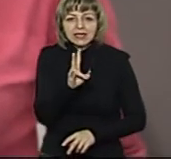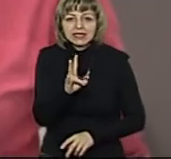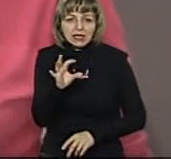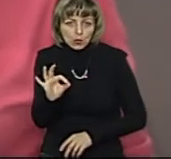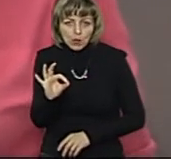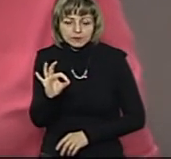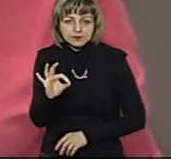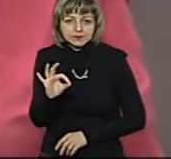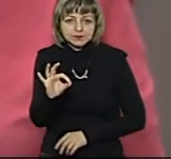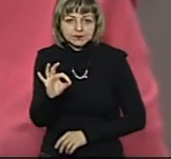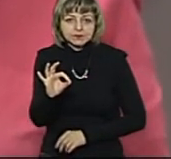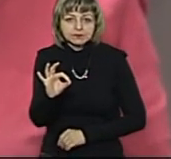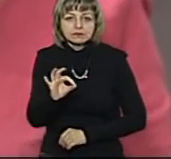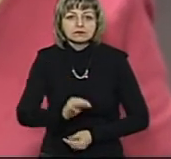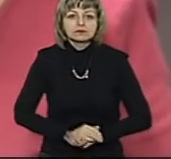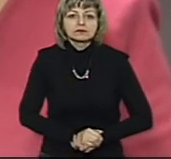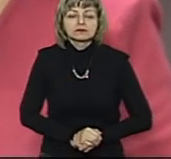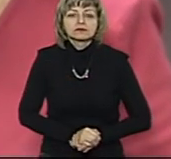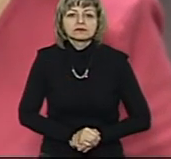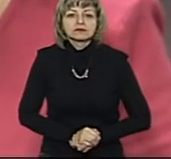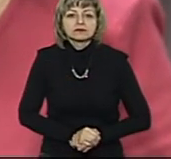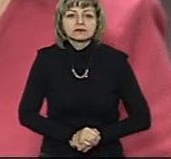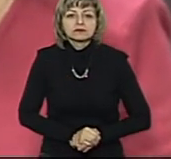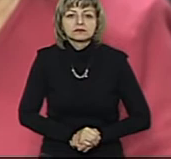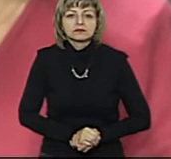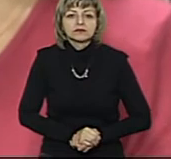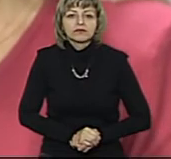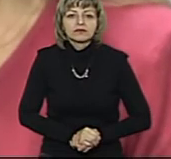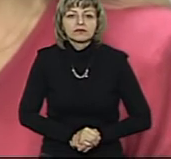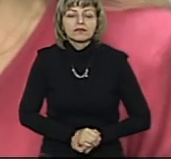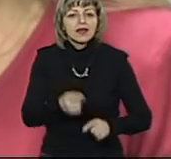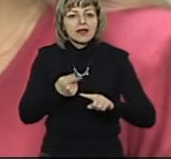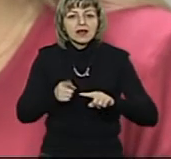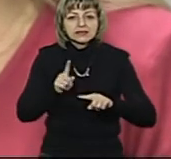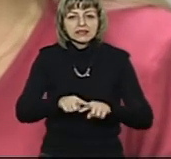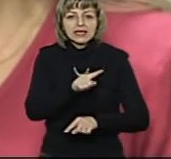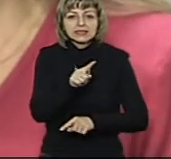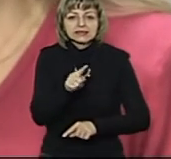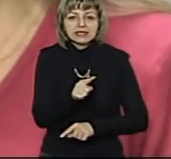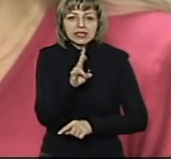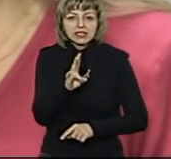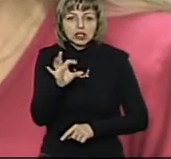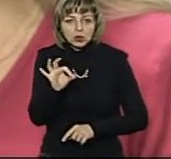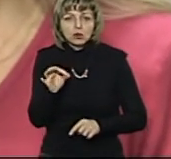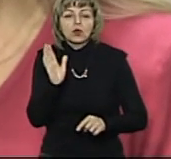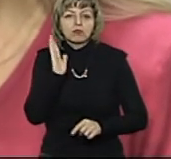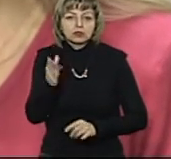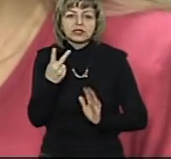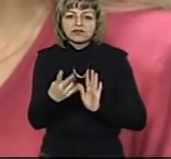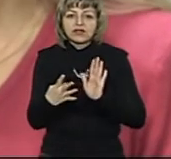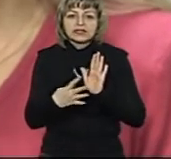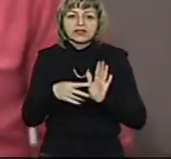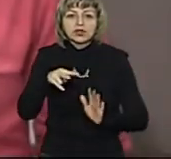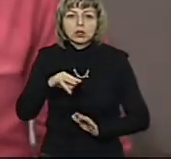незалежного тестування професійних компетентностей вчителя. Це ЗНО вже визначено, відбудеться